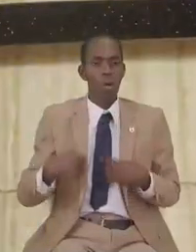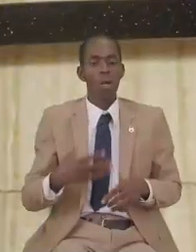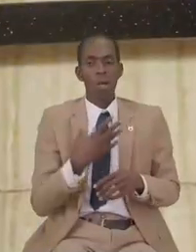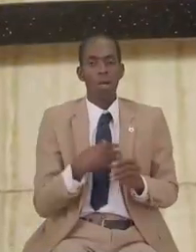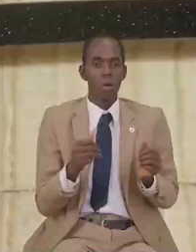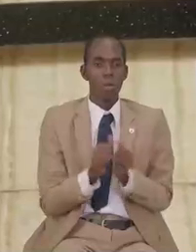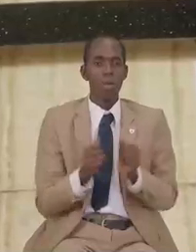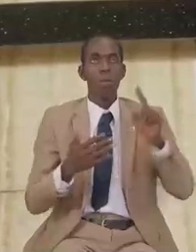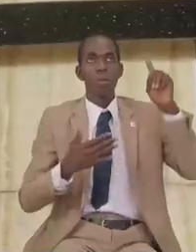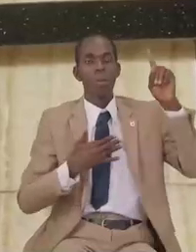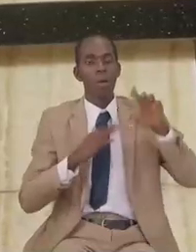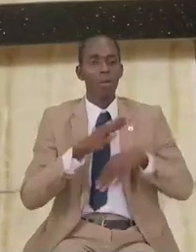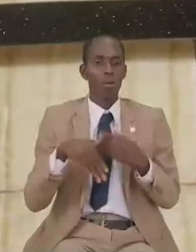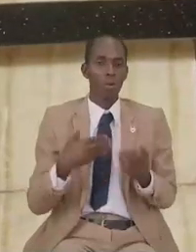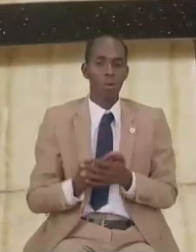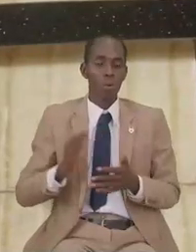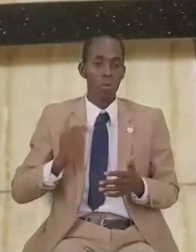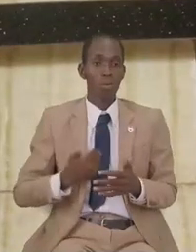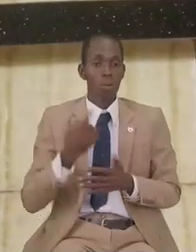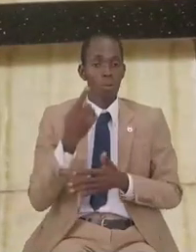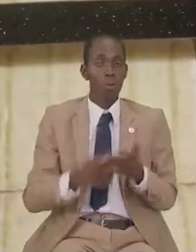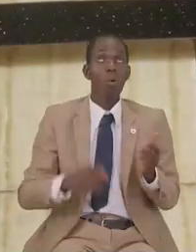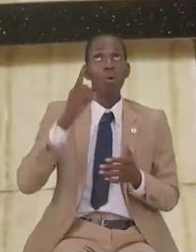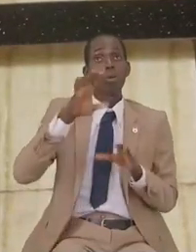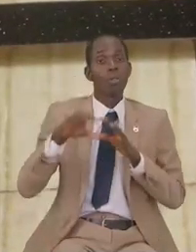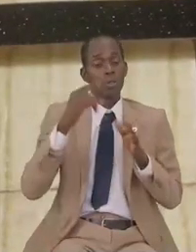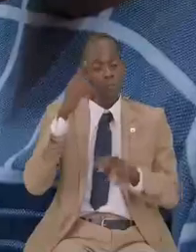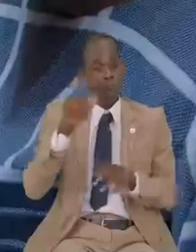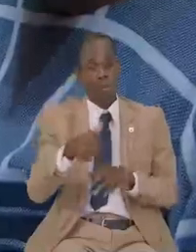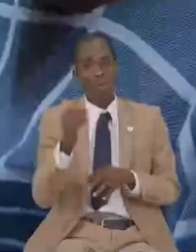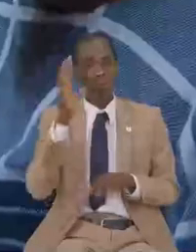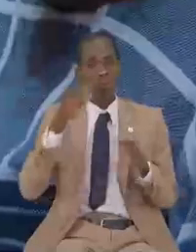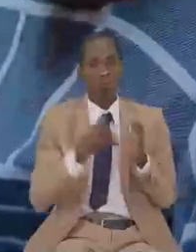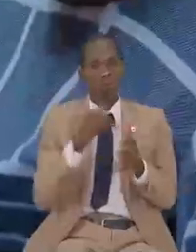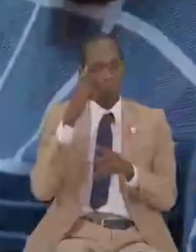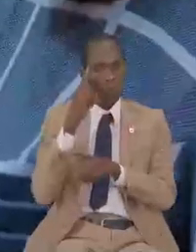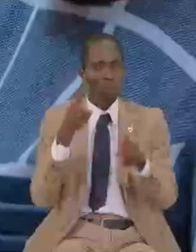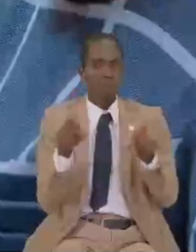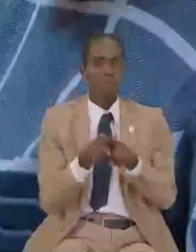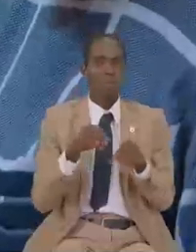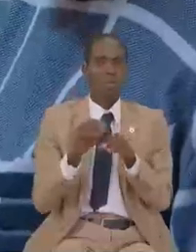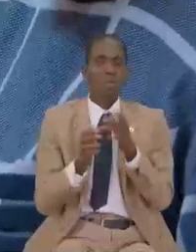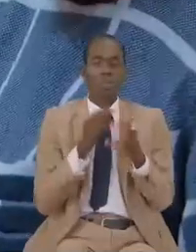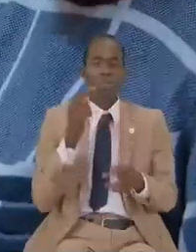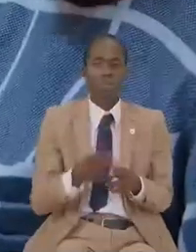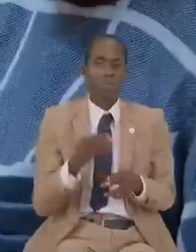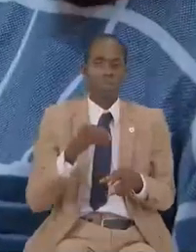âme. Ce qu'il a fait pour eux, il le fera pour vous au nom de Jésus-Christ. Allons à